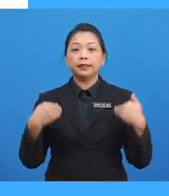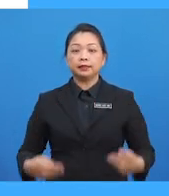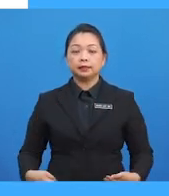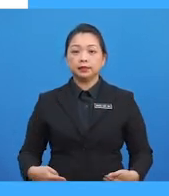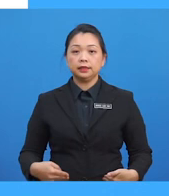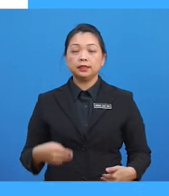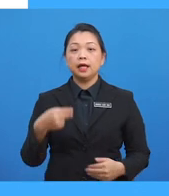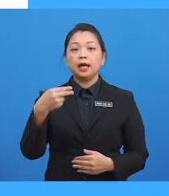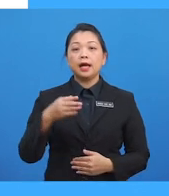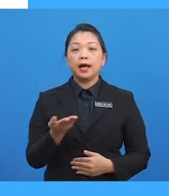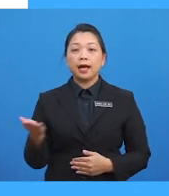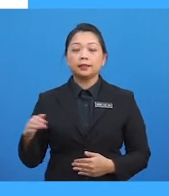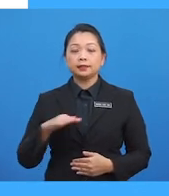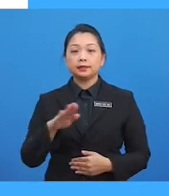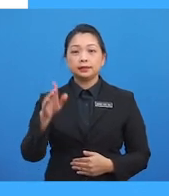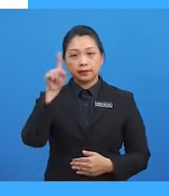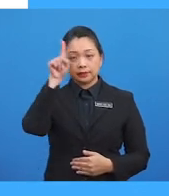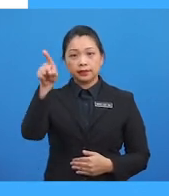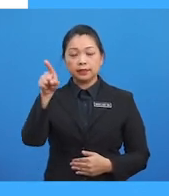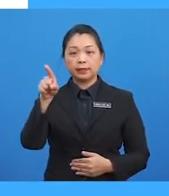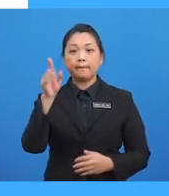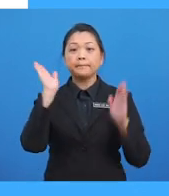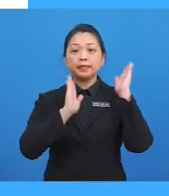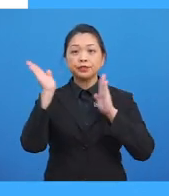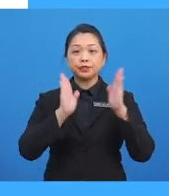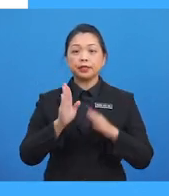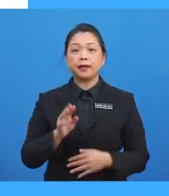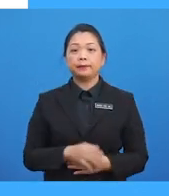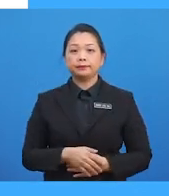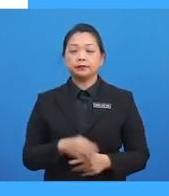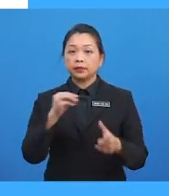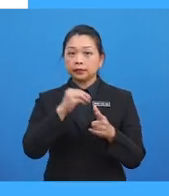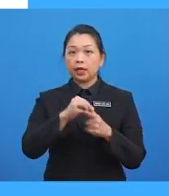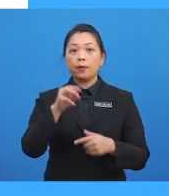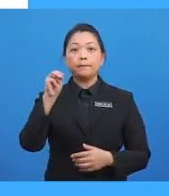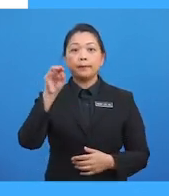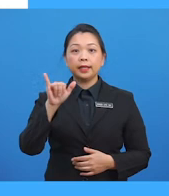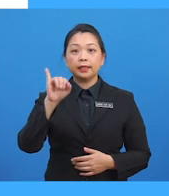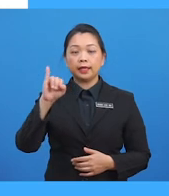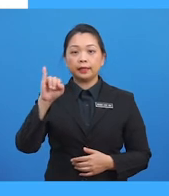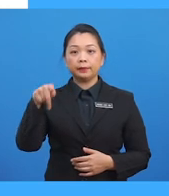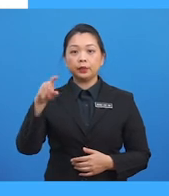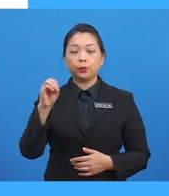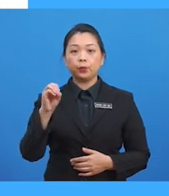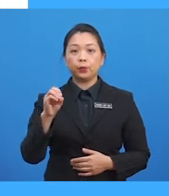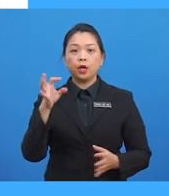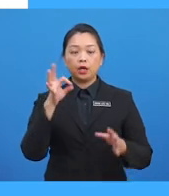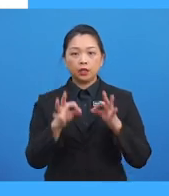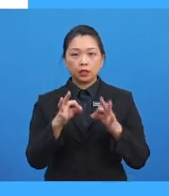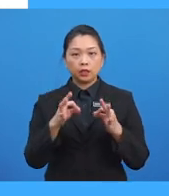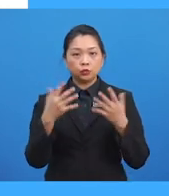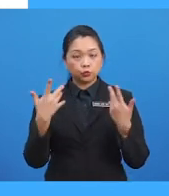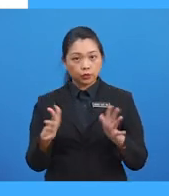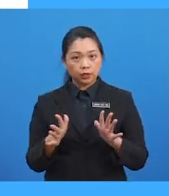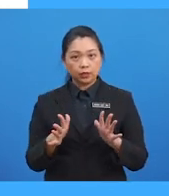atau dikenali sebagai MyIPO. Yang kedua, sekiranya borang lengkap, pemohon akan diberi satu